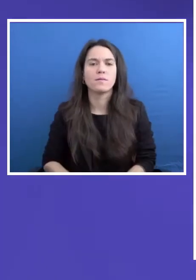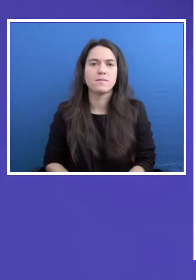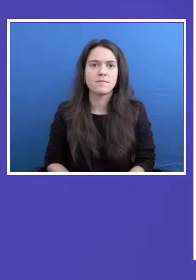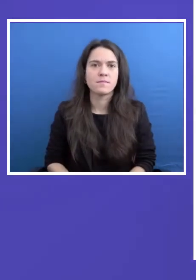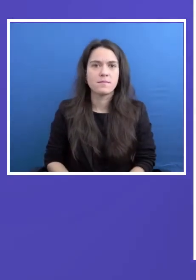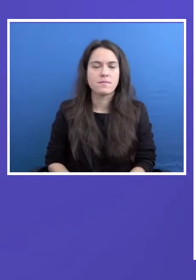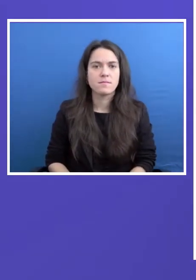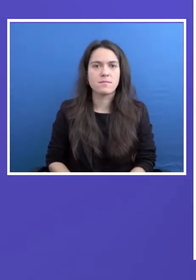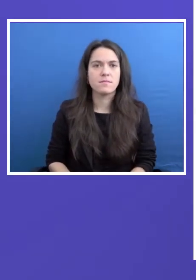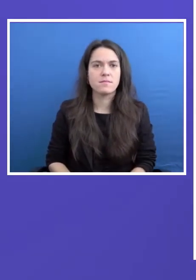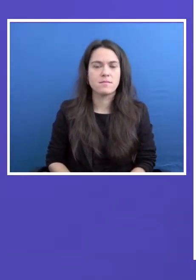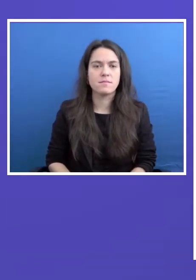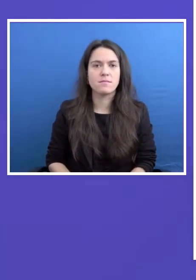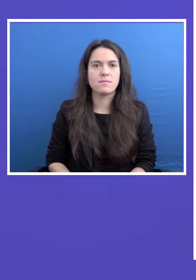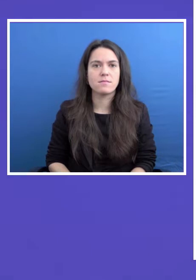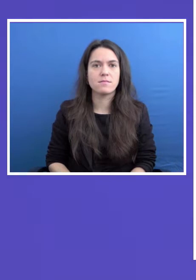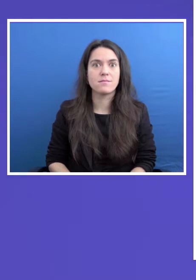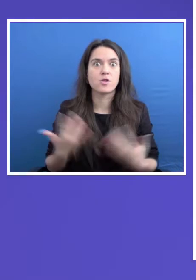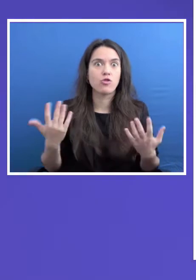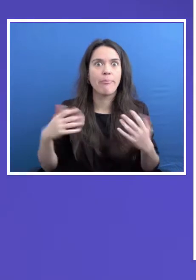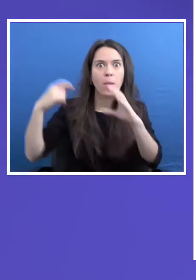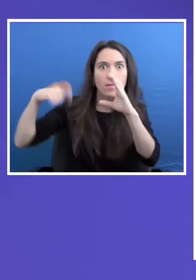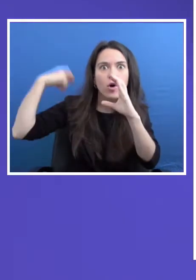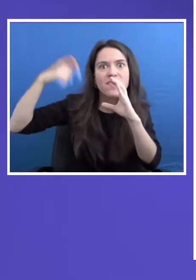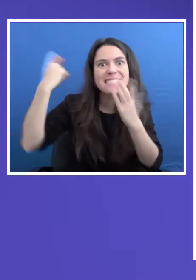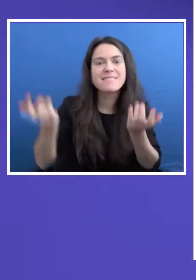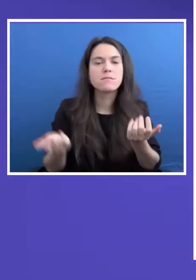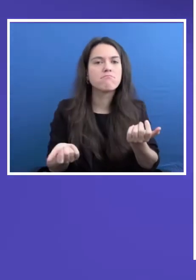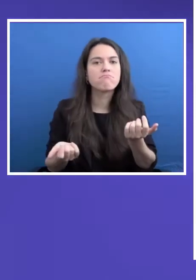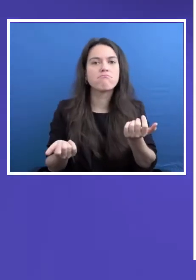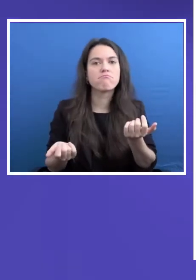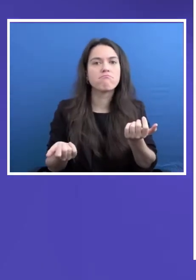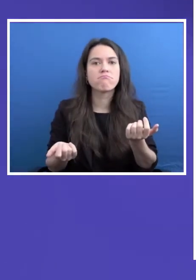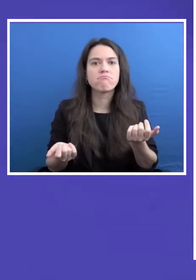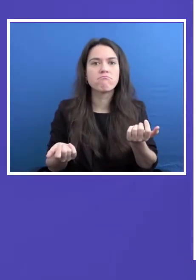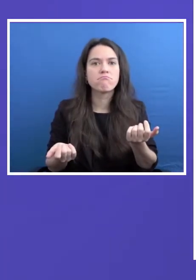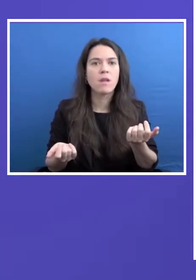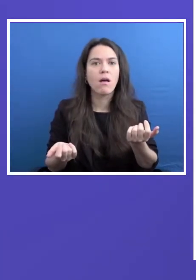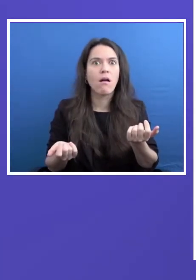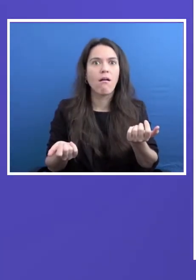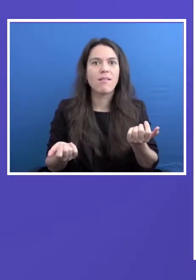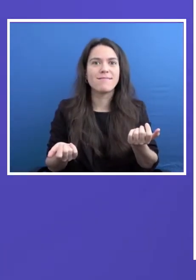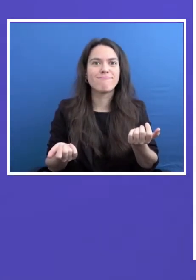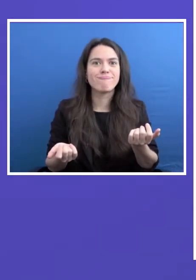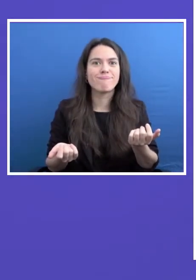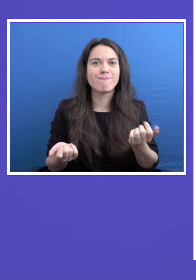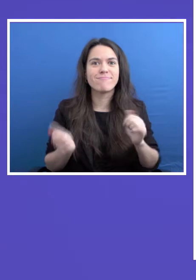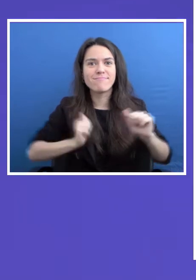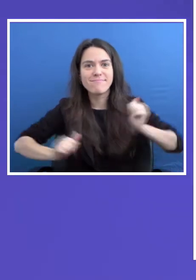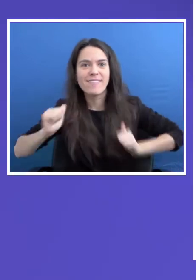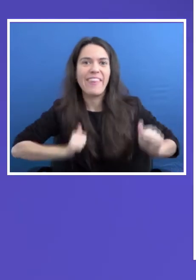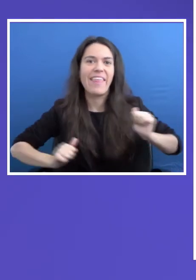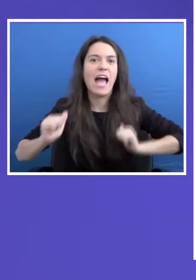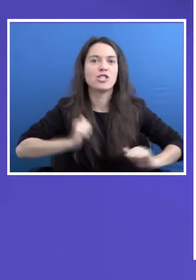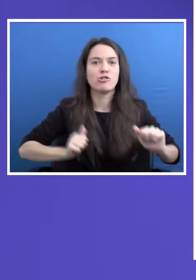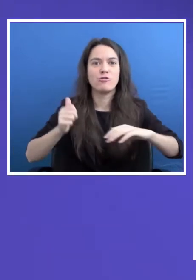الغربيه مهم جدا، لان طبعا القوه الناعمه دي نوع كبير جدا من الاعلام اللي بيعتمد عليه ومؤثر بصوره غير عاديه